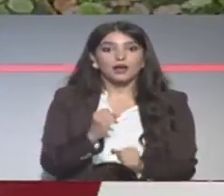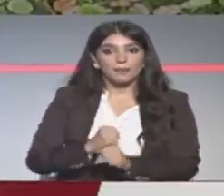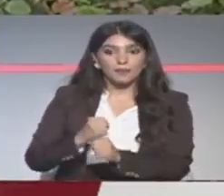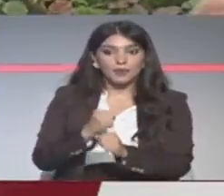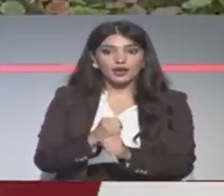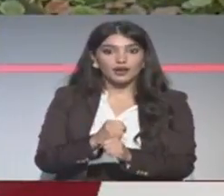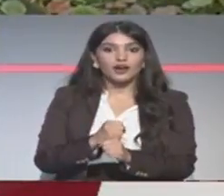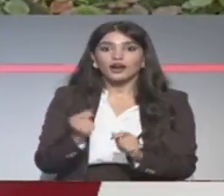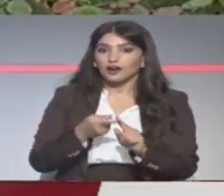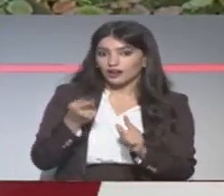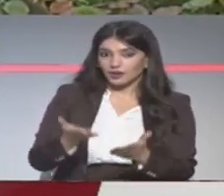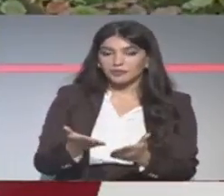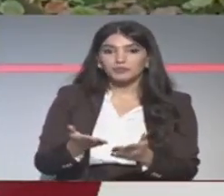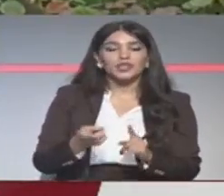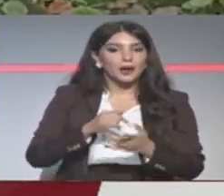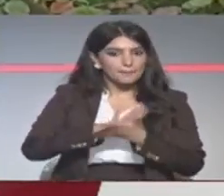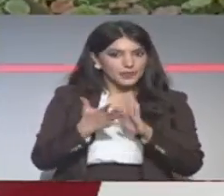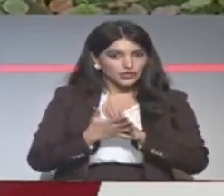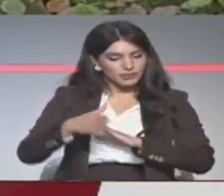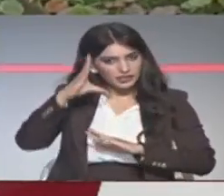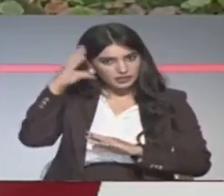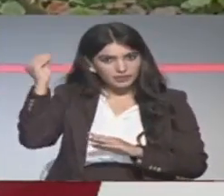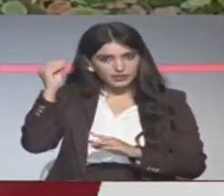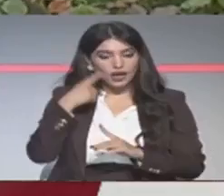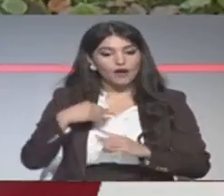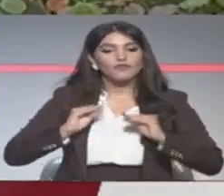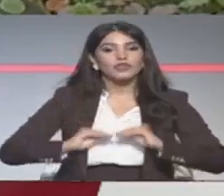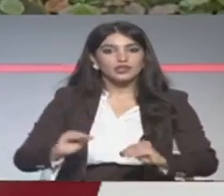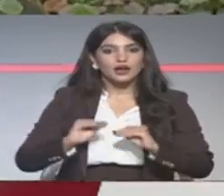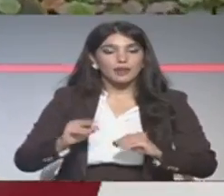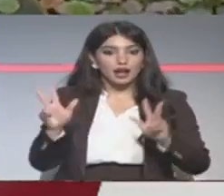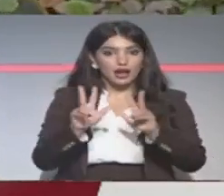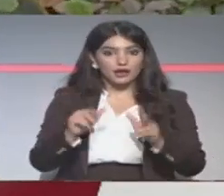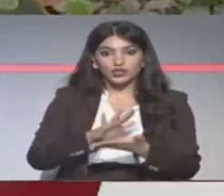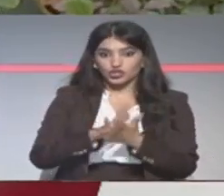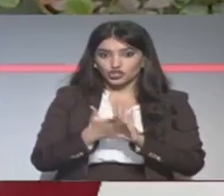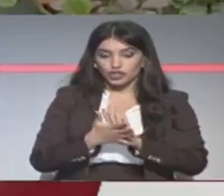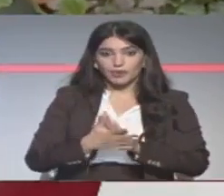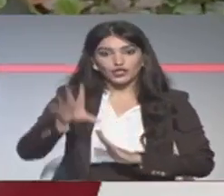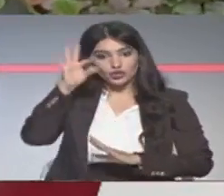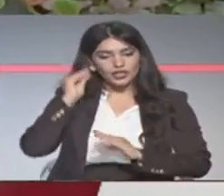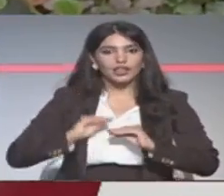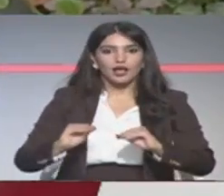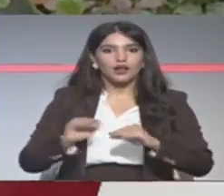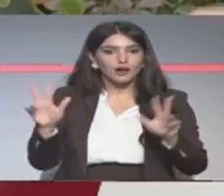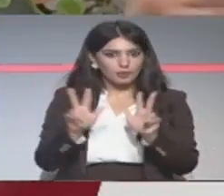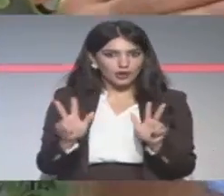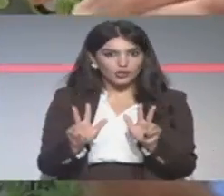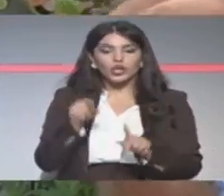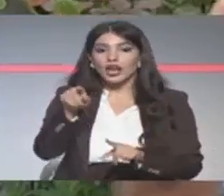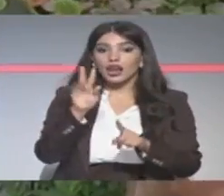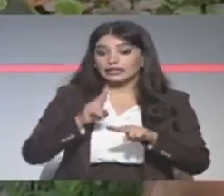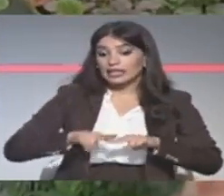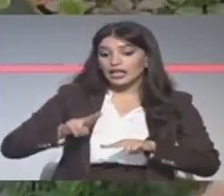وثيق بين الهيئات التعديلية والجمعيات المختصة في التربية على وسائل الإعلام، من بينهم الجمعية التونسية للتربية على وسائل الإعلام، من أجل أنه نحسن